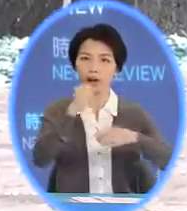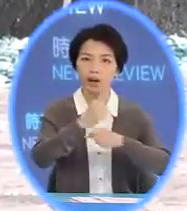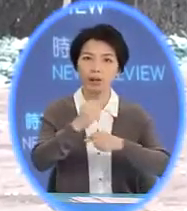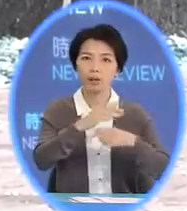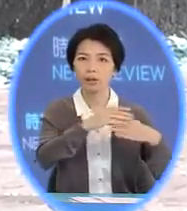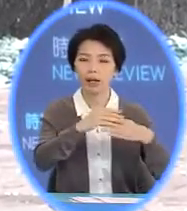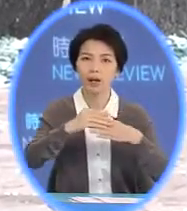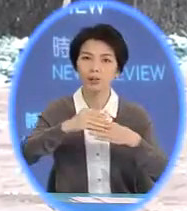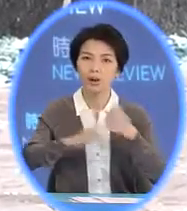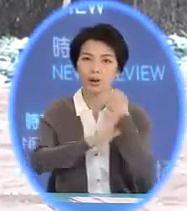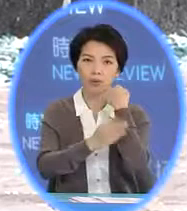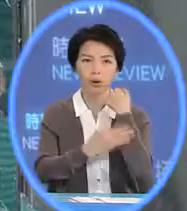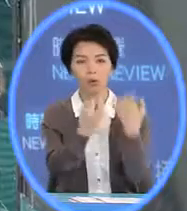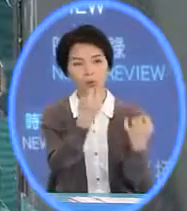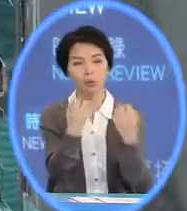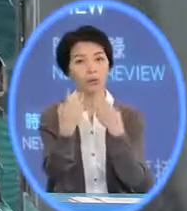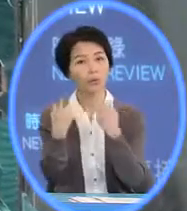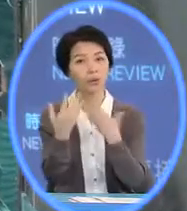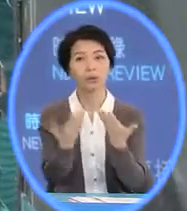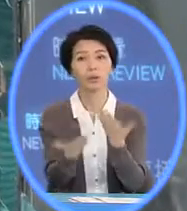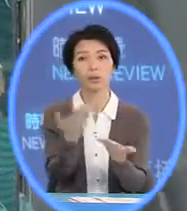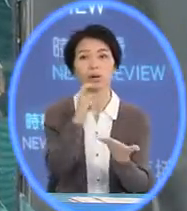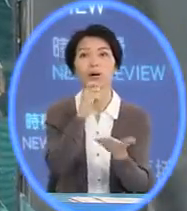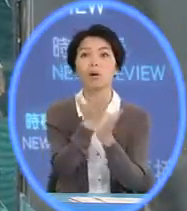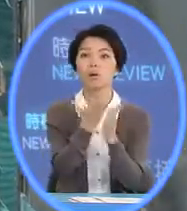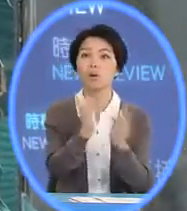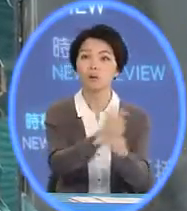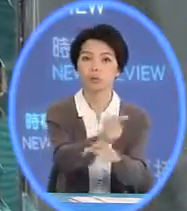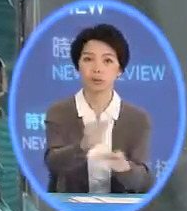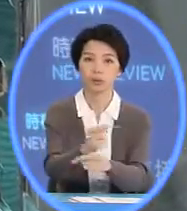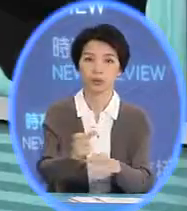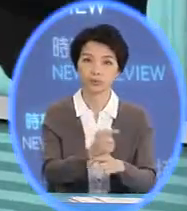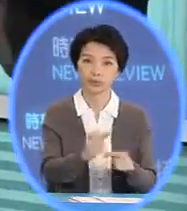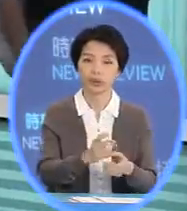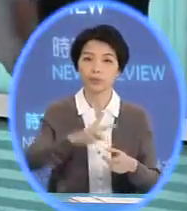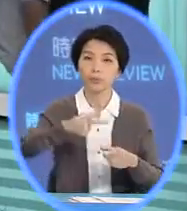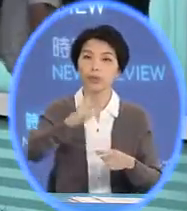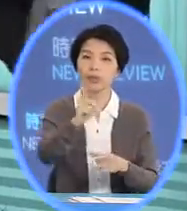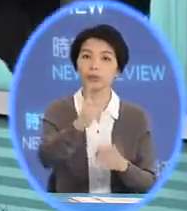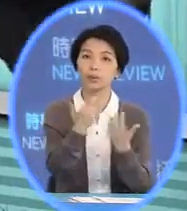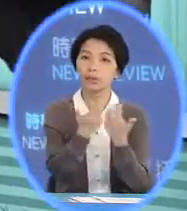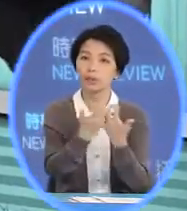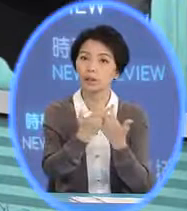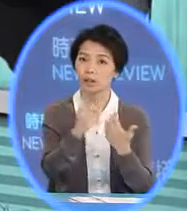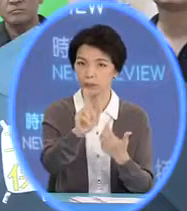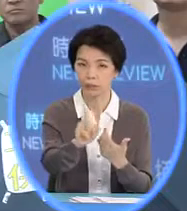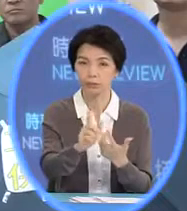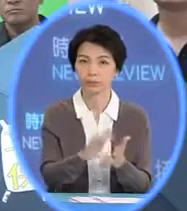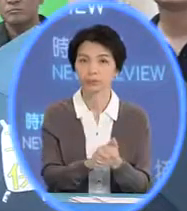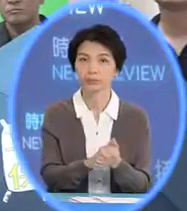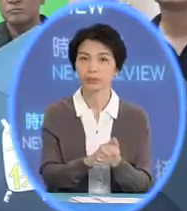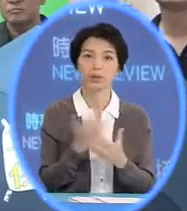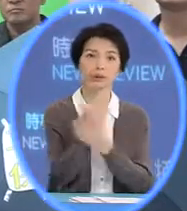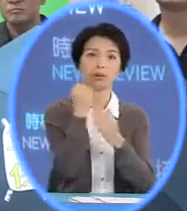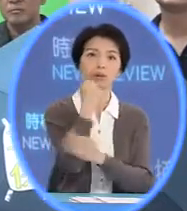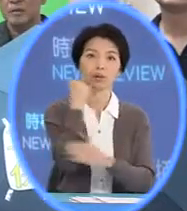嚟啲咩法律嘅後果啦？同埋對於各行各業嗰個影響個評估係點樣樣嘅？ 抗議